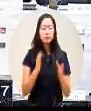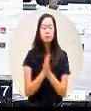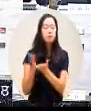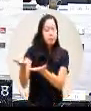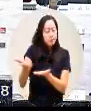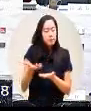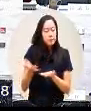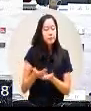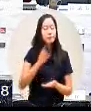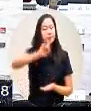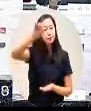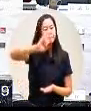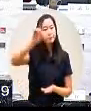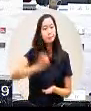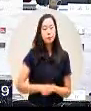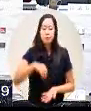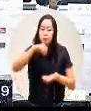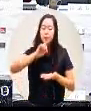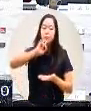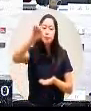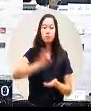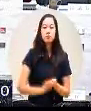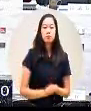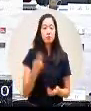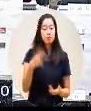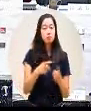诉，啊，你是要来议会说明？